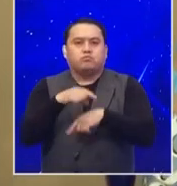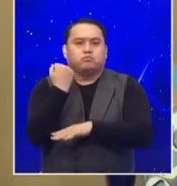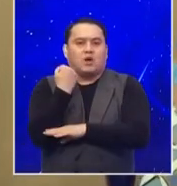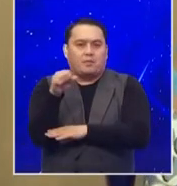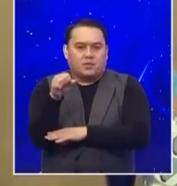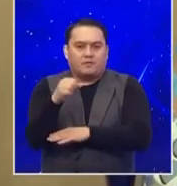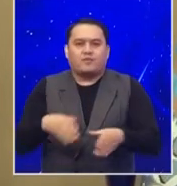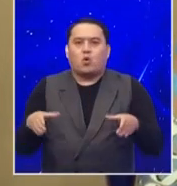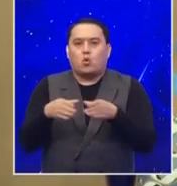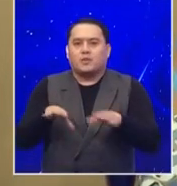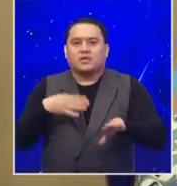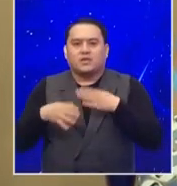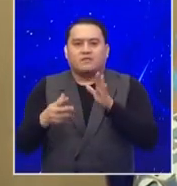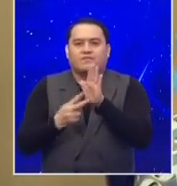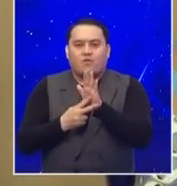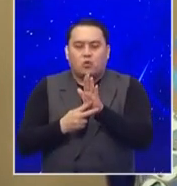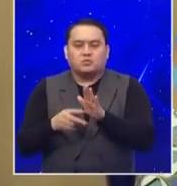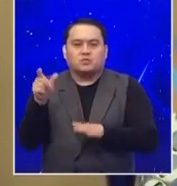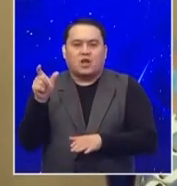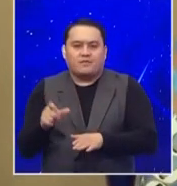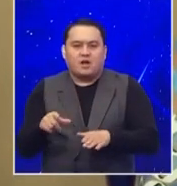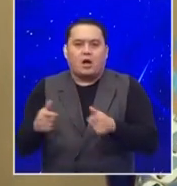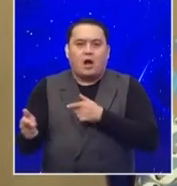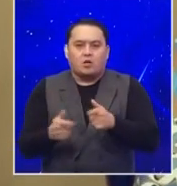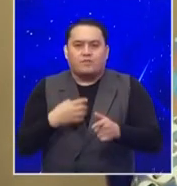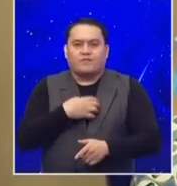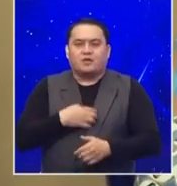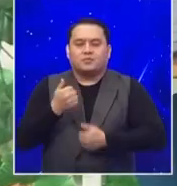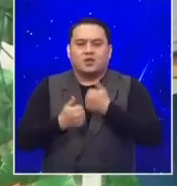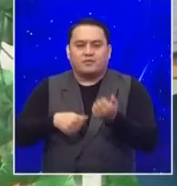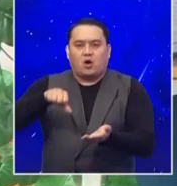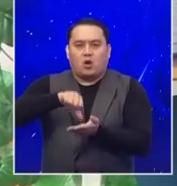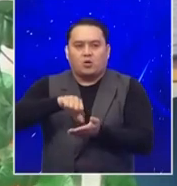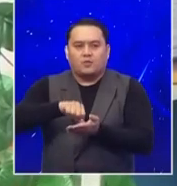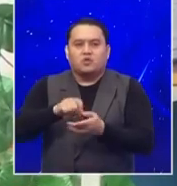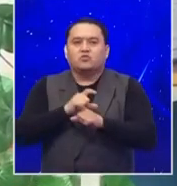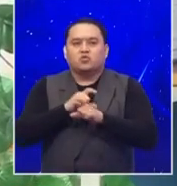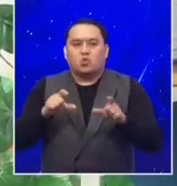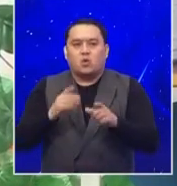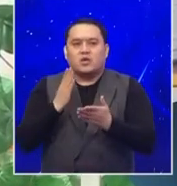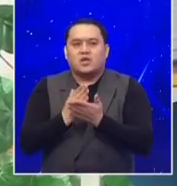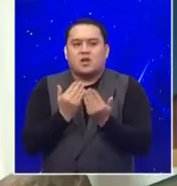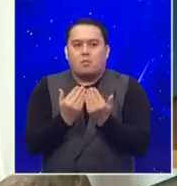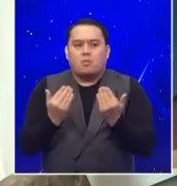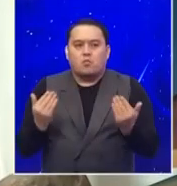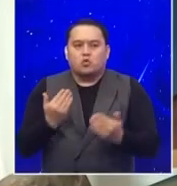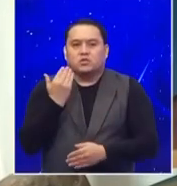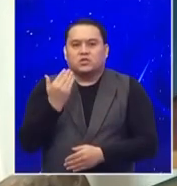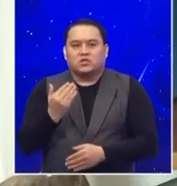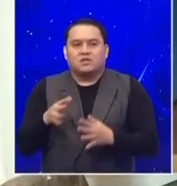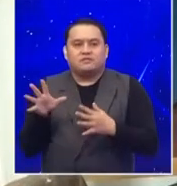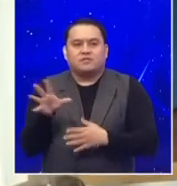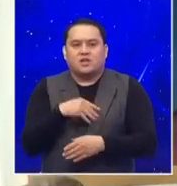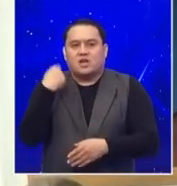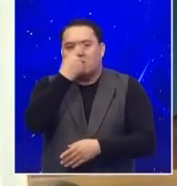с победой. В группе тренируются 8 ребят. Сейчас готовимся к другим важным стартам. В школе есть и мини-музей имени Теребаева. Все